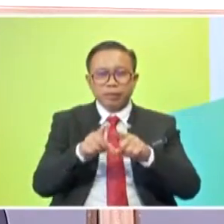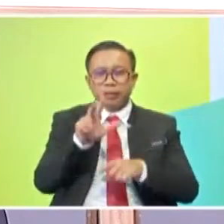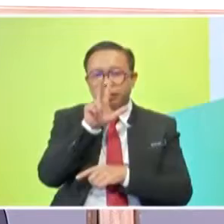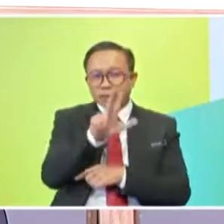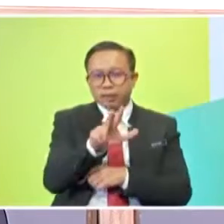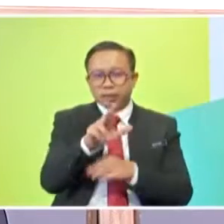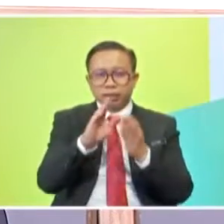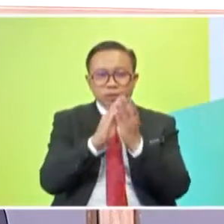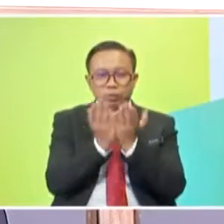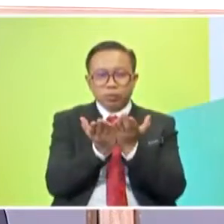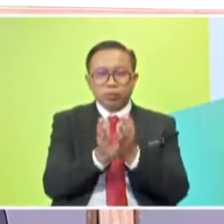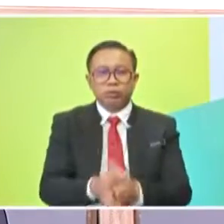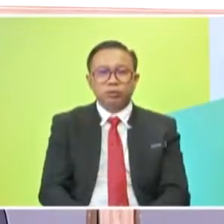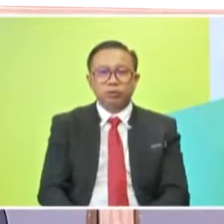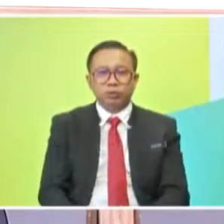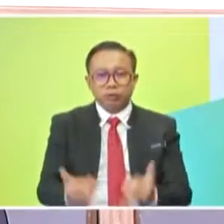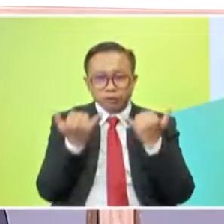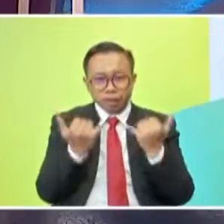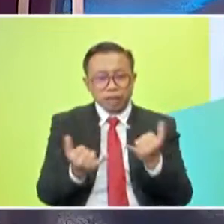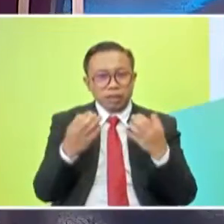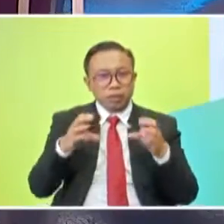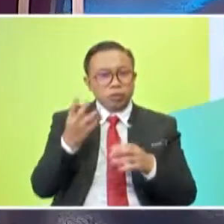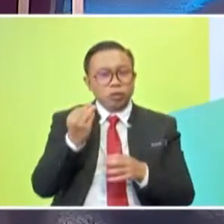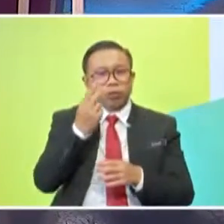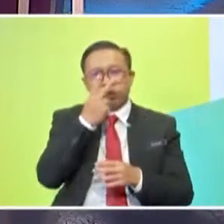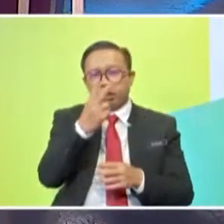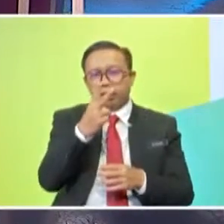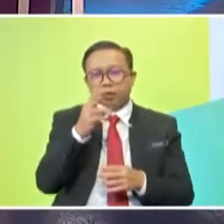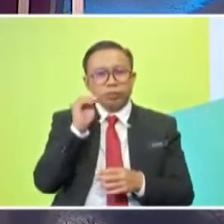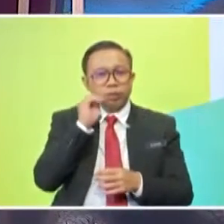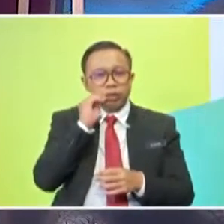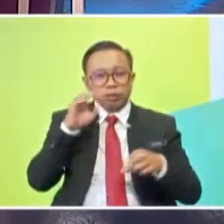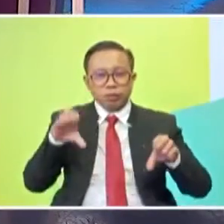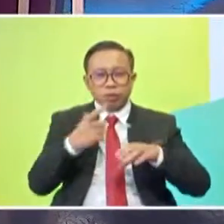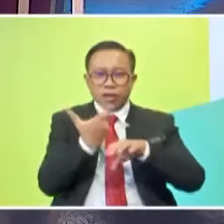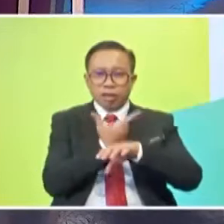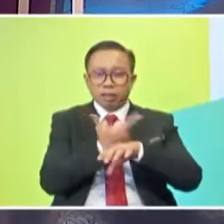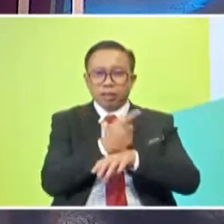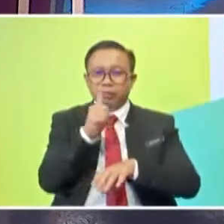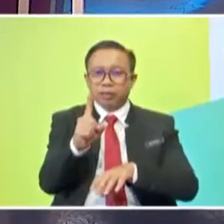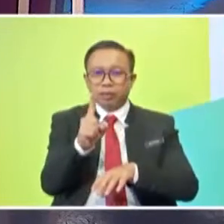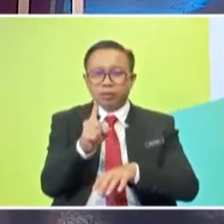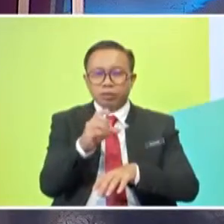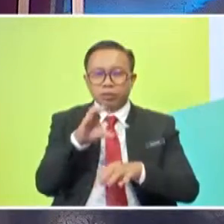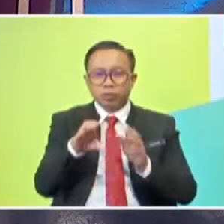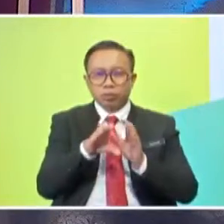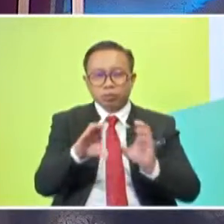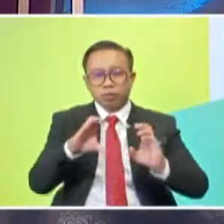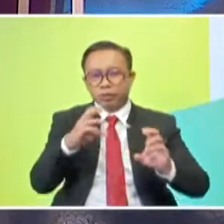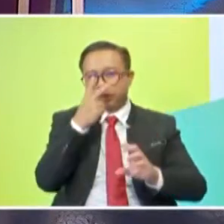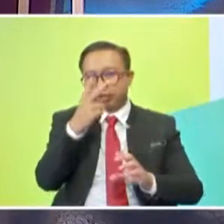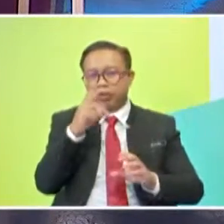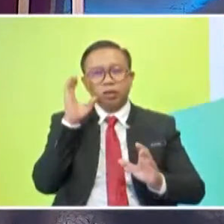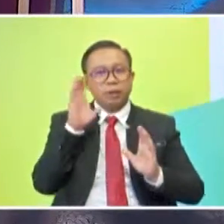tidur buku sekarang segera tengok Mira buat gule latihan yang pertama juga Tengok ya